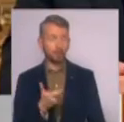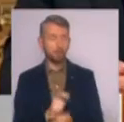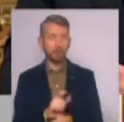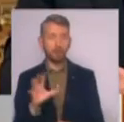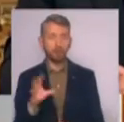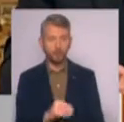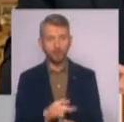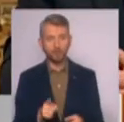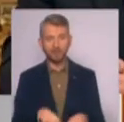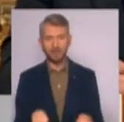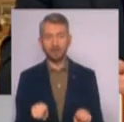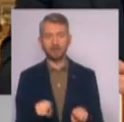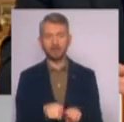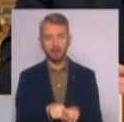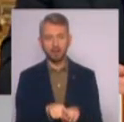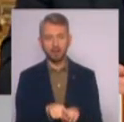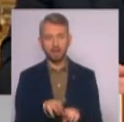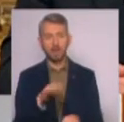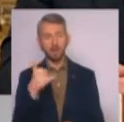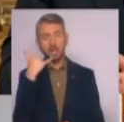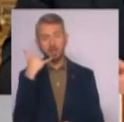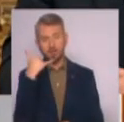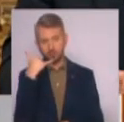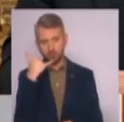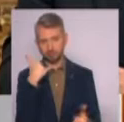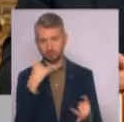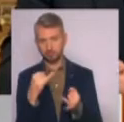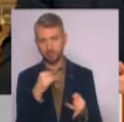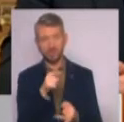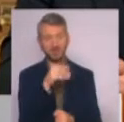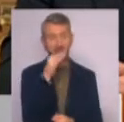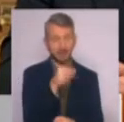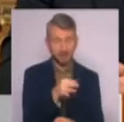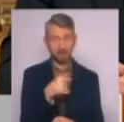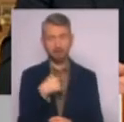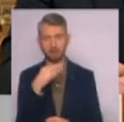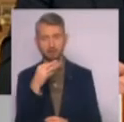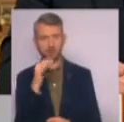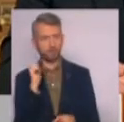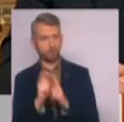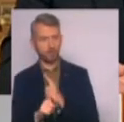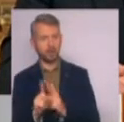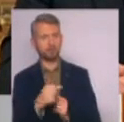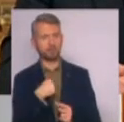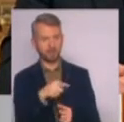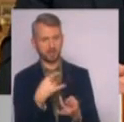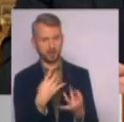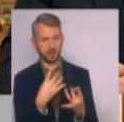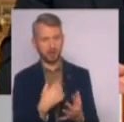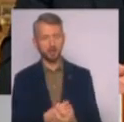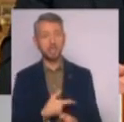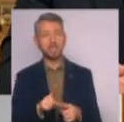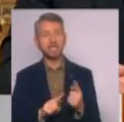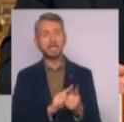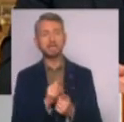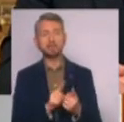більше всього, це так, як кажуть, в телефонному режимі. Ви сказали, я відповідаю, про що ви мені розказали. Ці